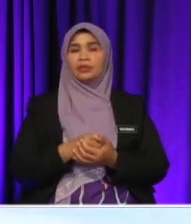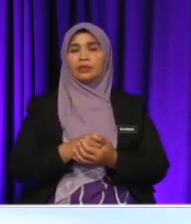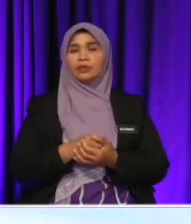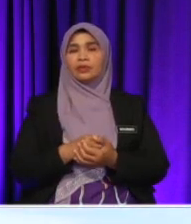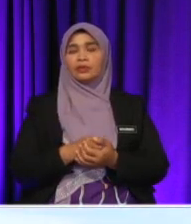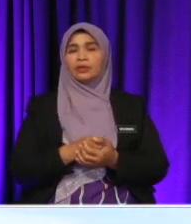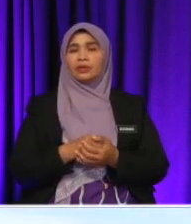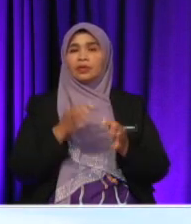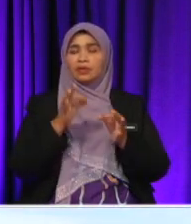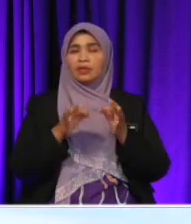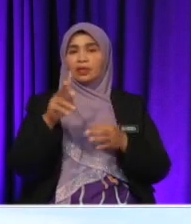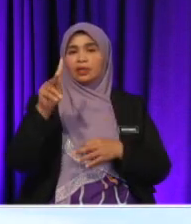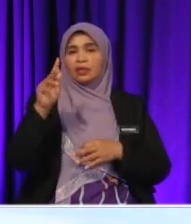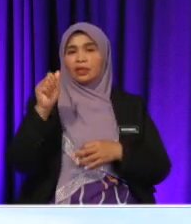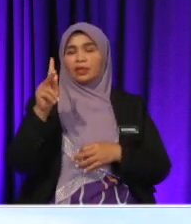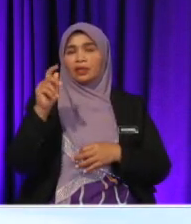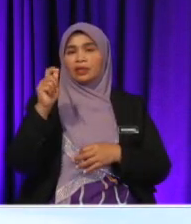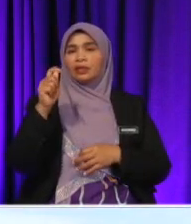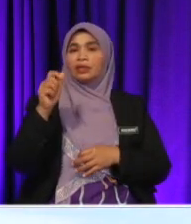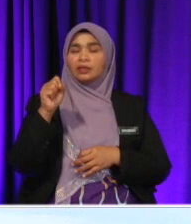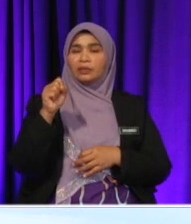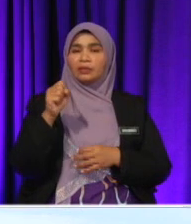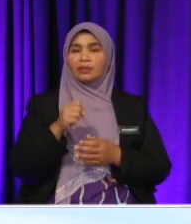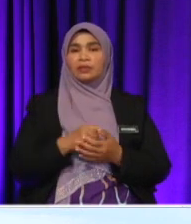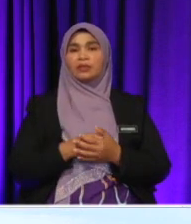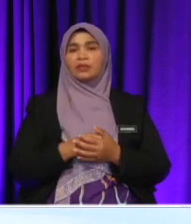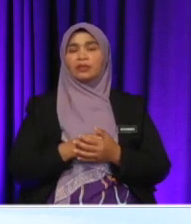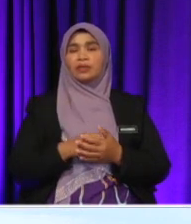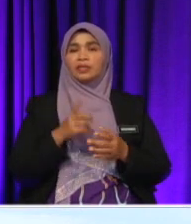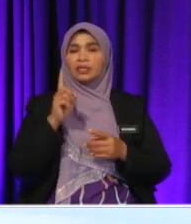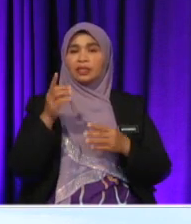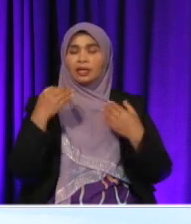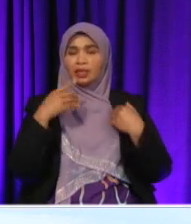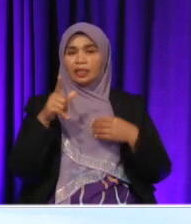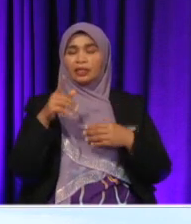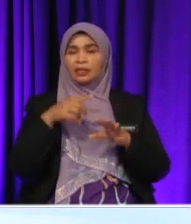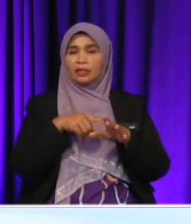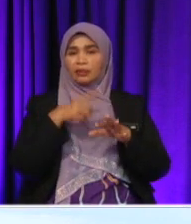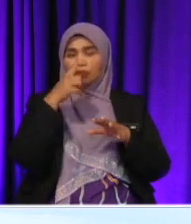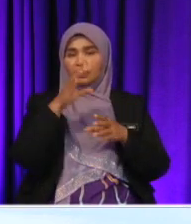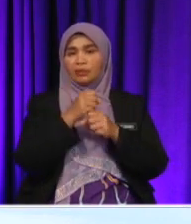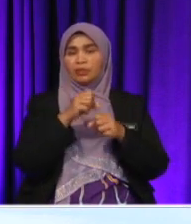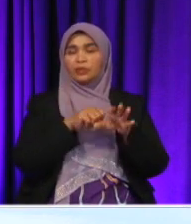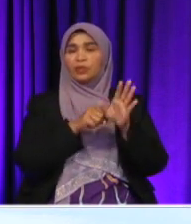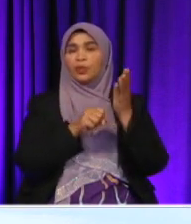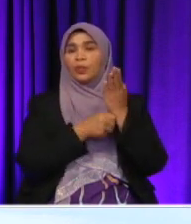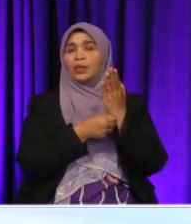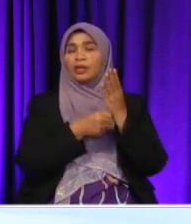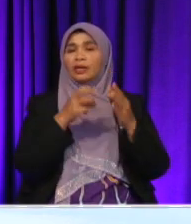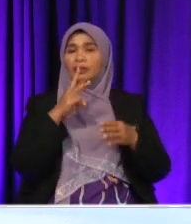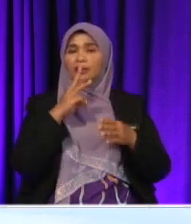kalau dia punya durinya kita tahu daun untuk mendapatkan sumber tapi kalau untuk